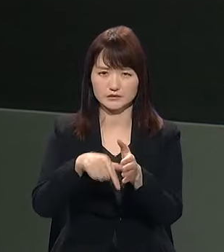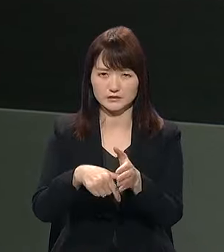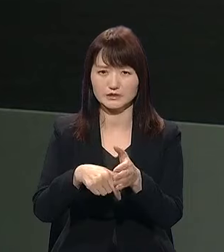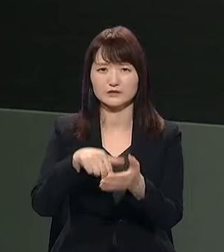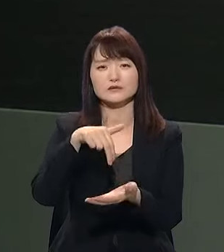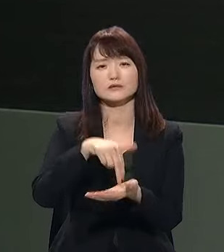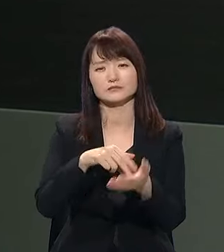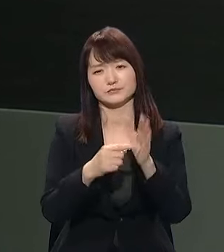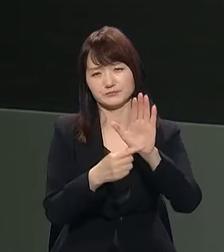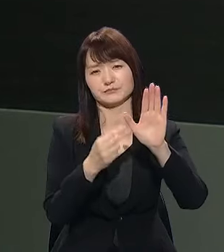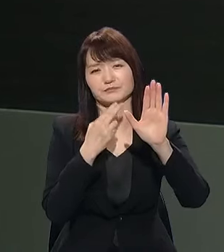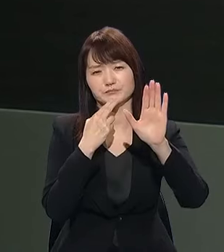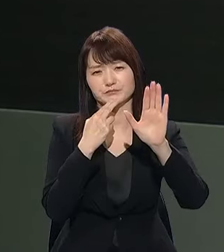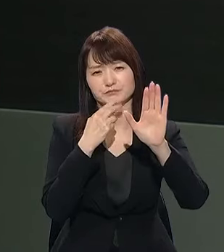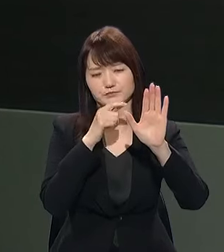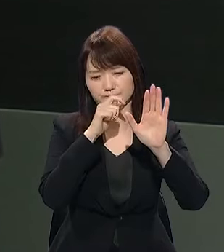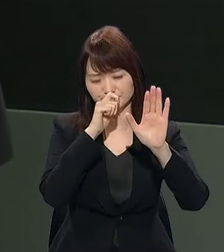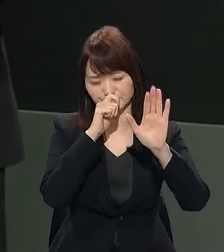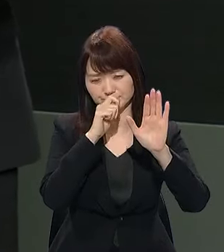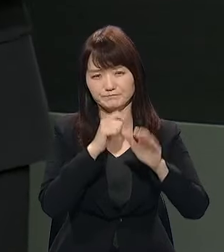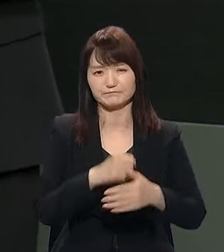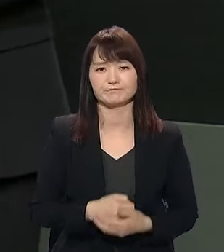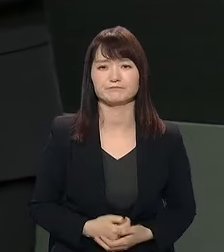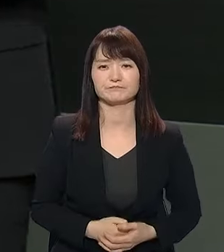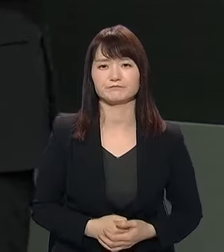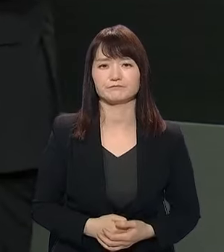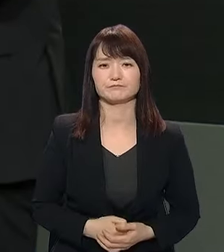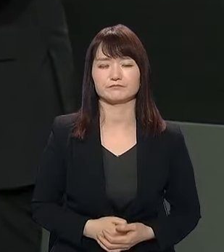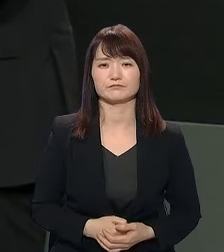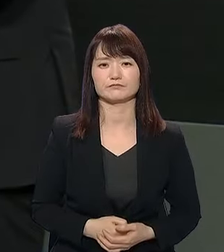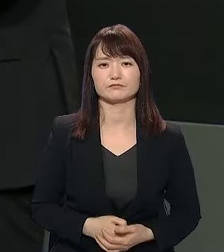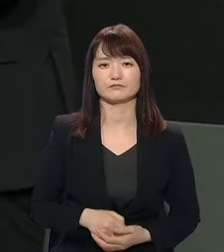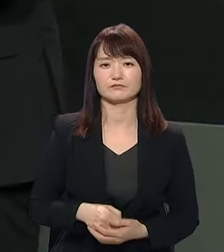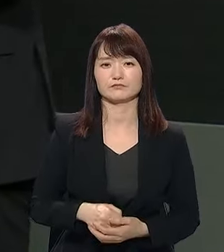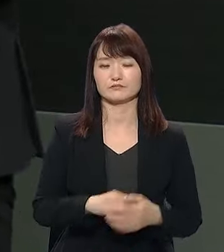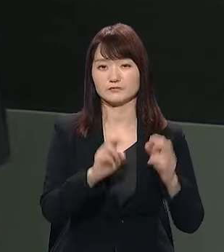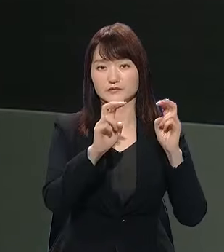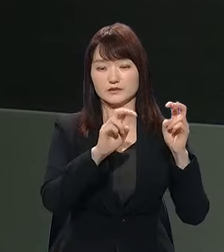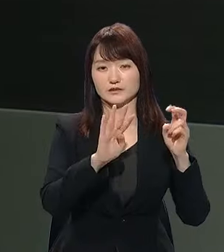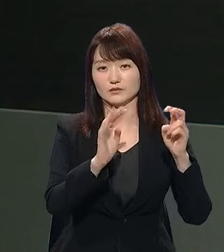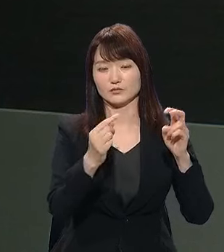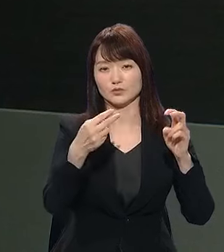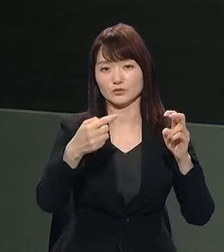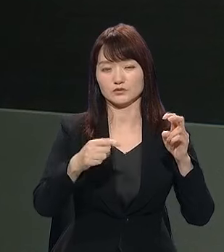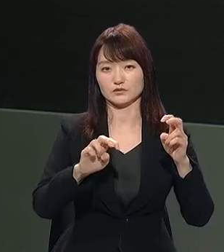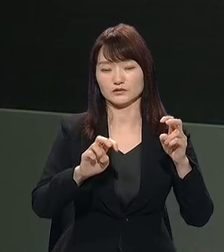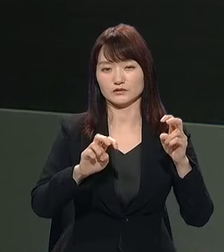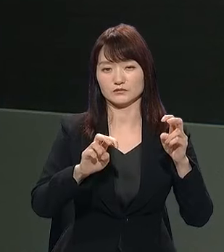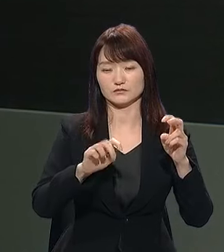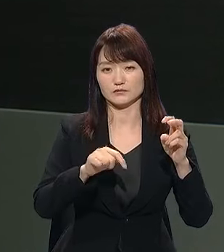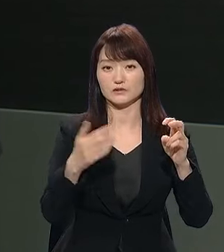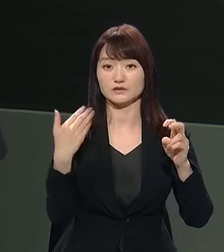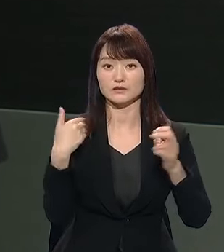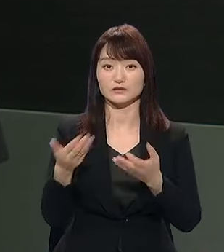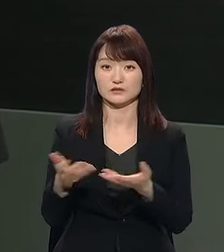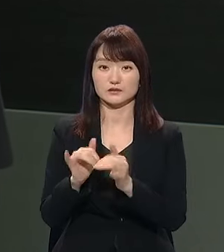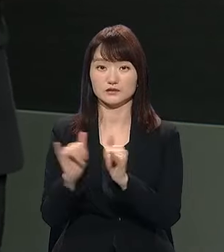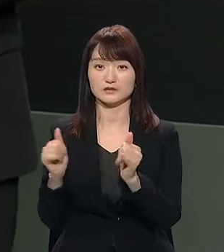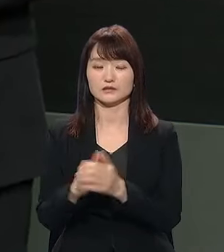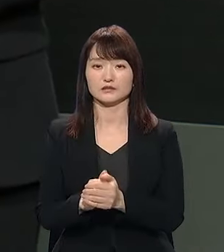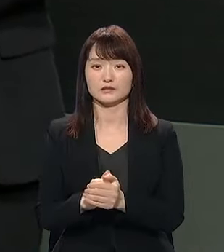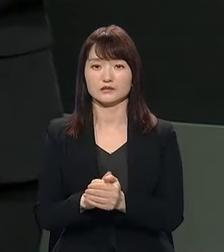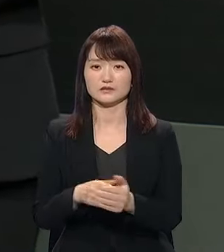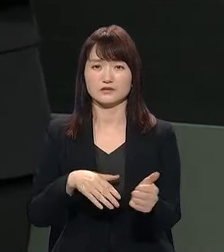역시 묵묵부답인 상태입니다 자 그런데이 보듬 컴퍼니 여기 전직 직원이라는 어떤 분이 마녀